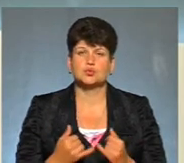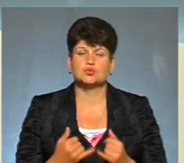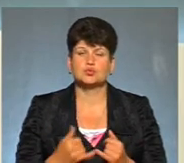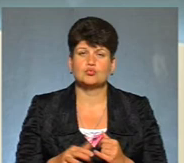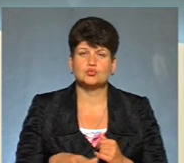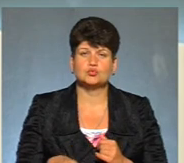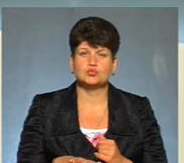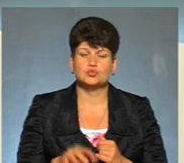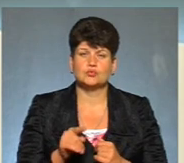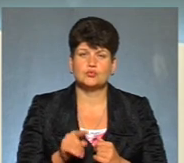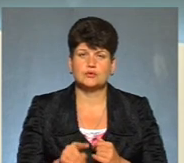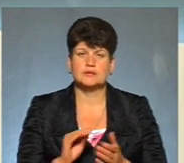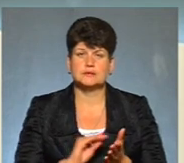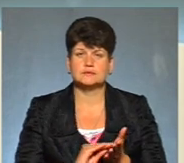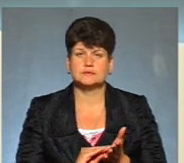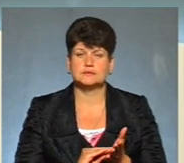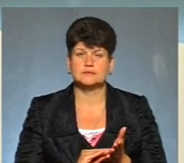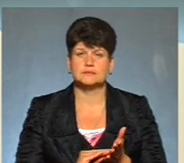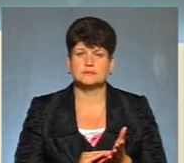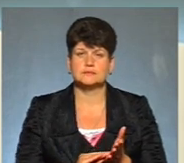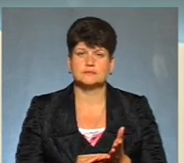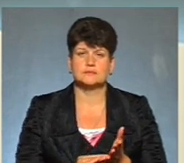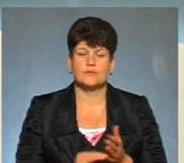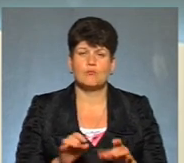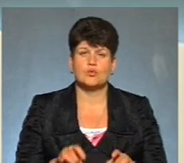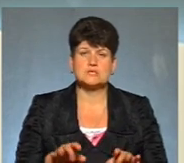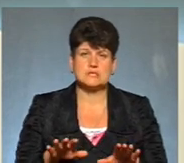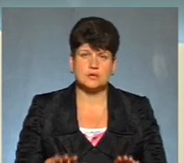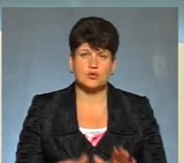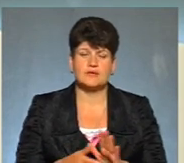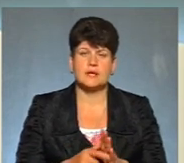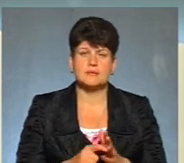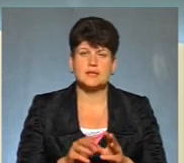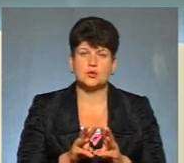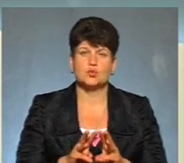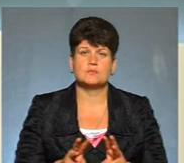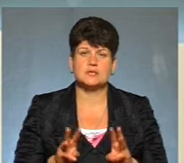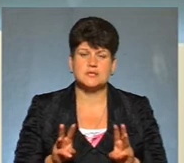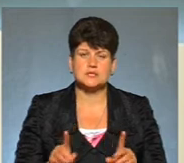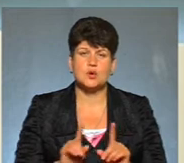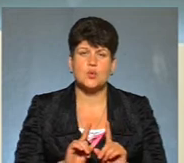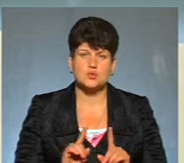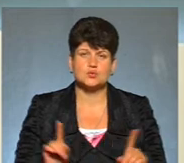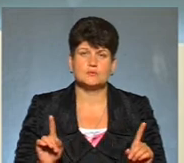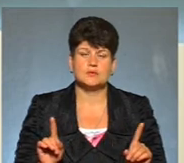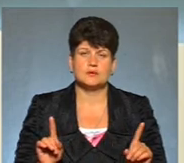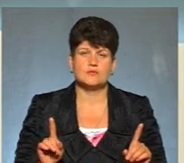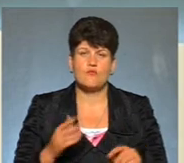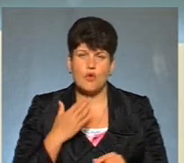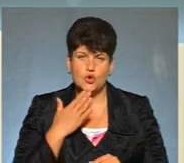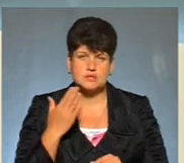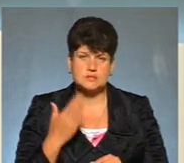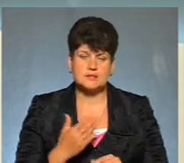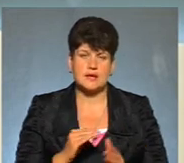зони, вони виписані в постанові Кабінету міністрів, особливо в останній,